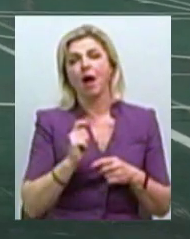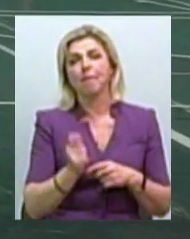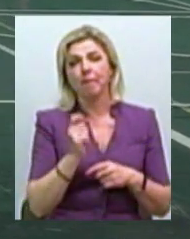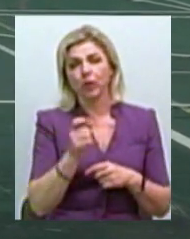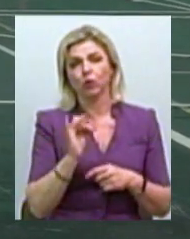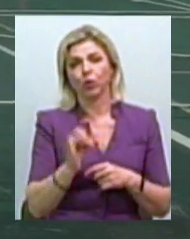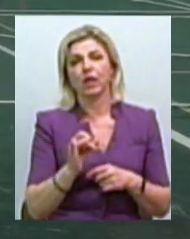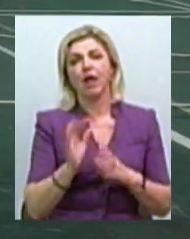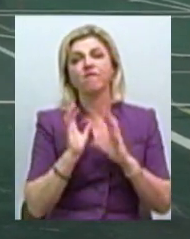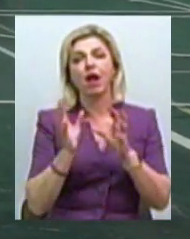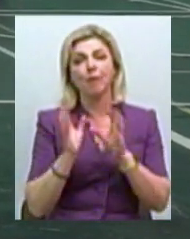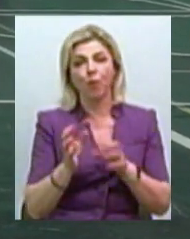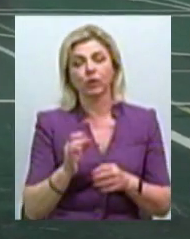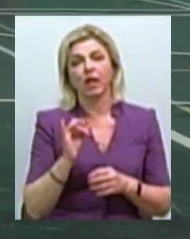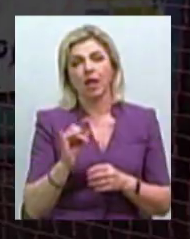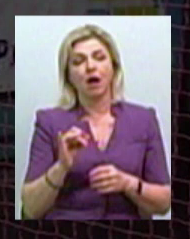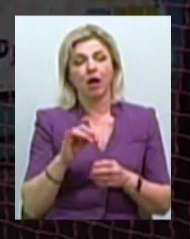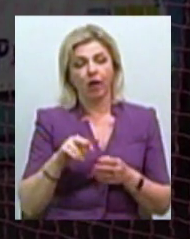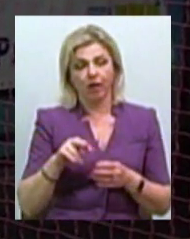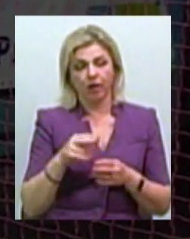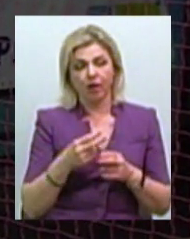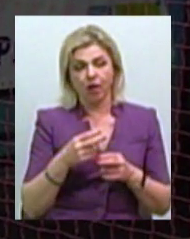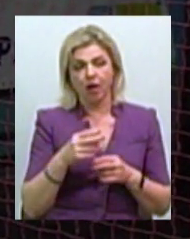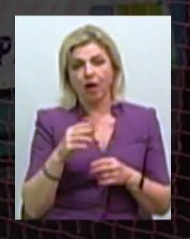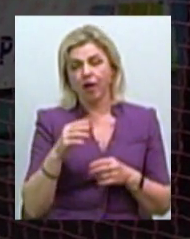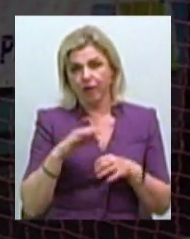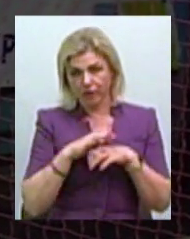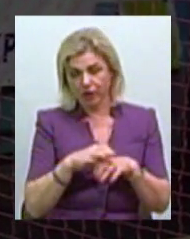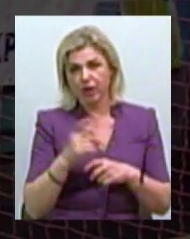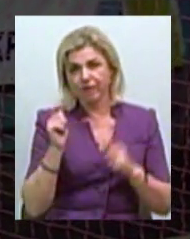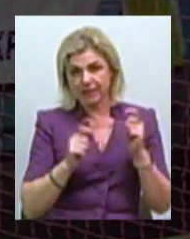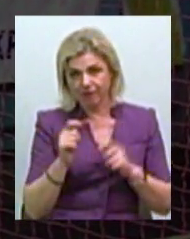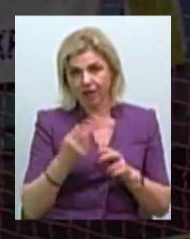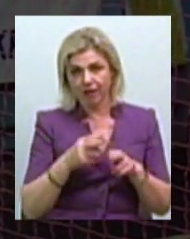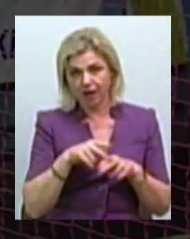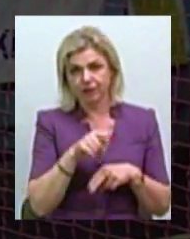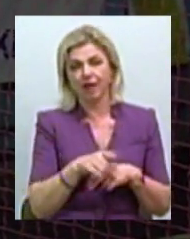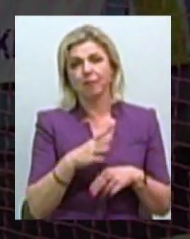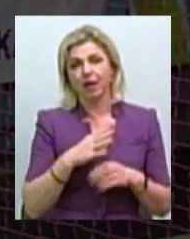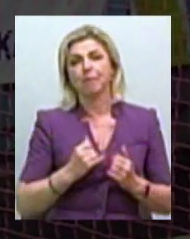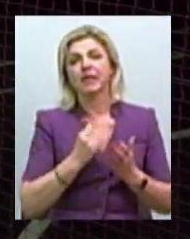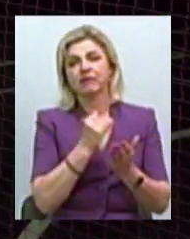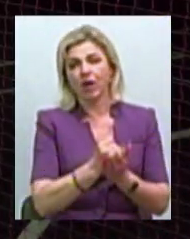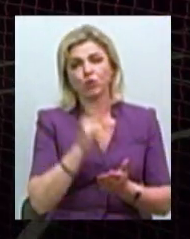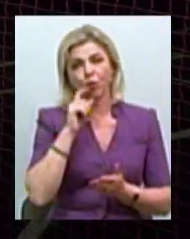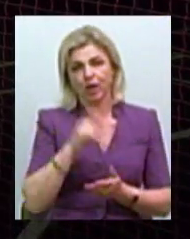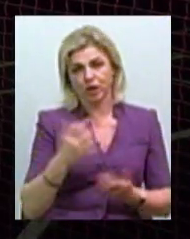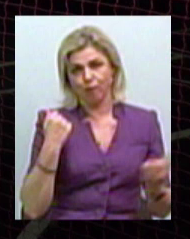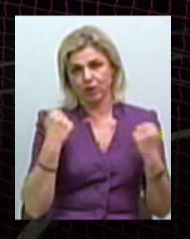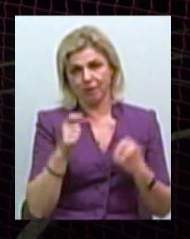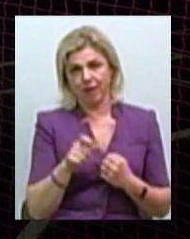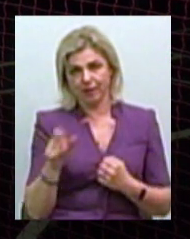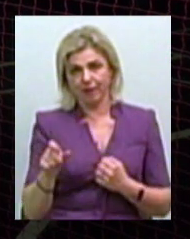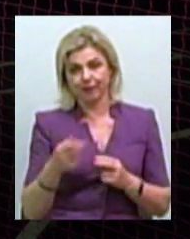волейбол. Організатор змагань Анатолій Білоножко. Каже, ювілейну спартакіаду присвячують українським спортсменам. Цей такий рік у нас